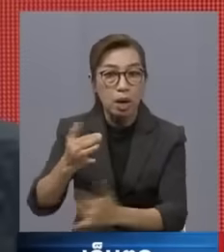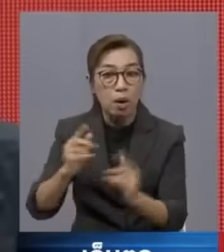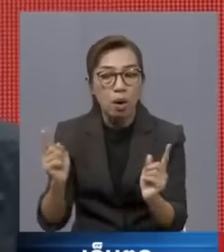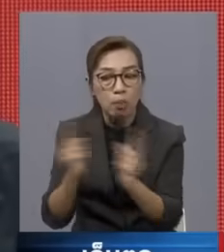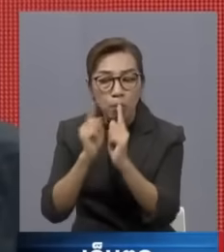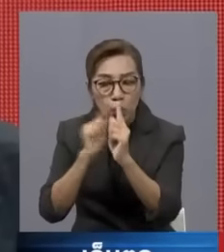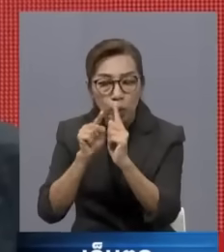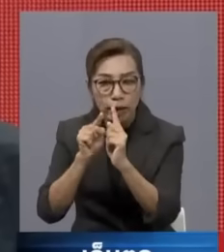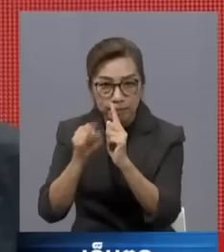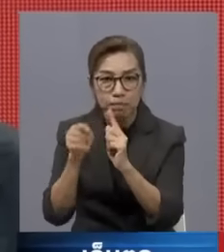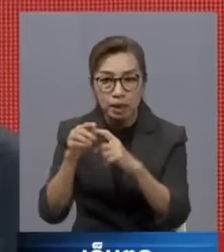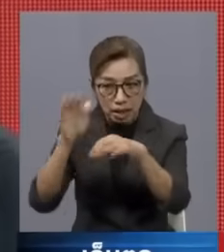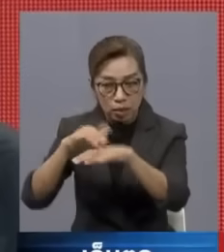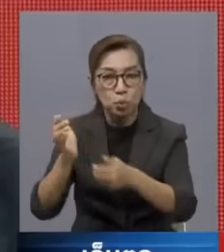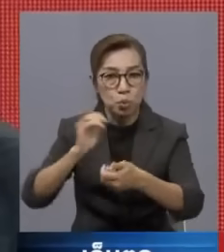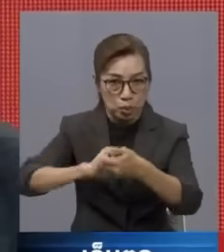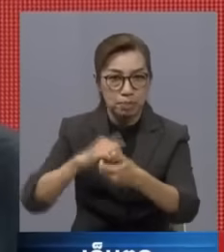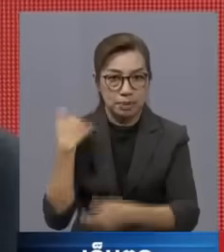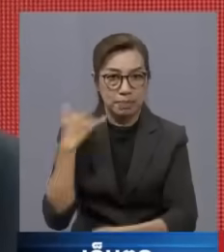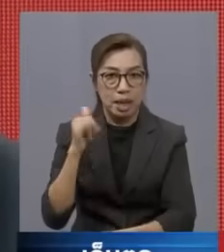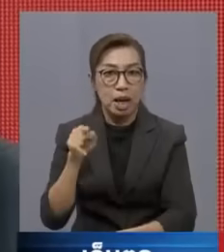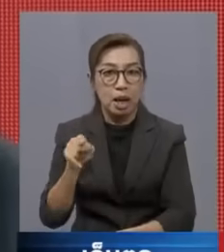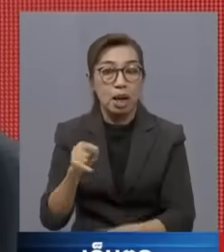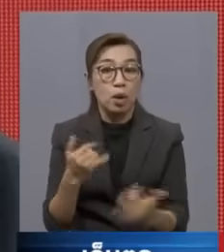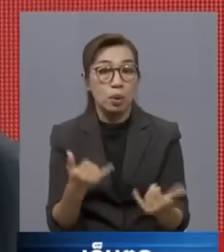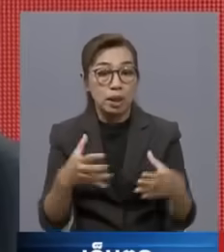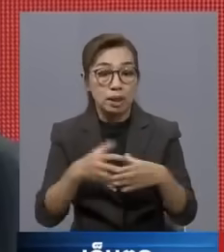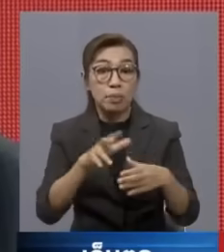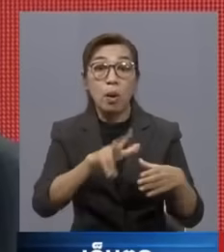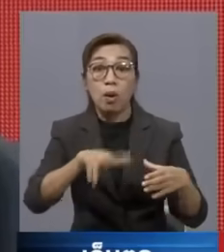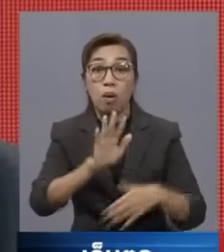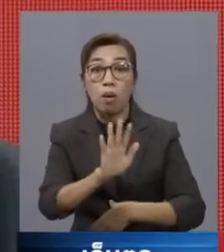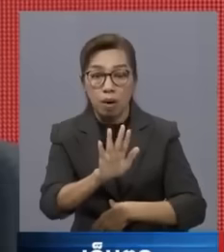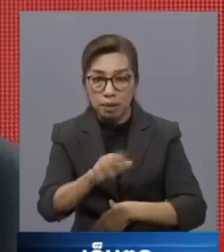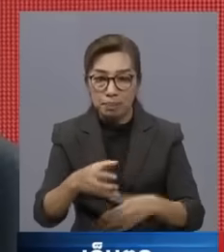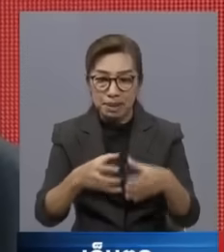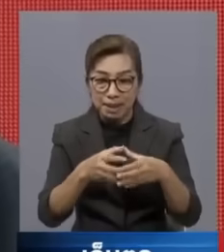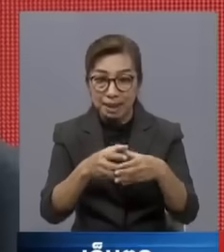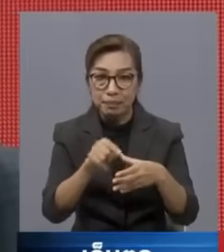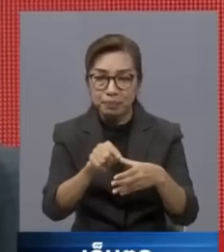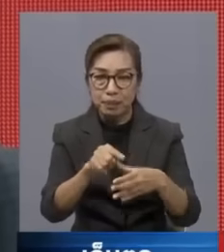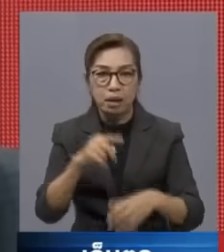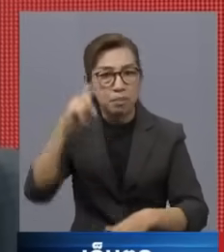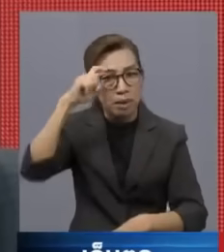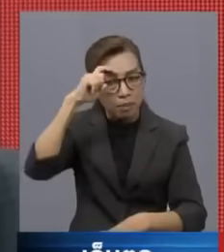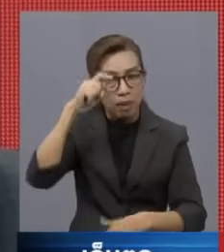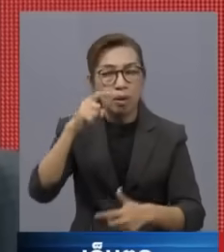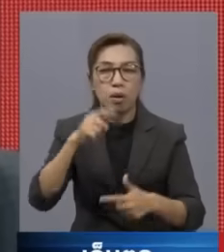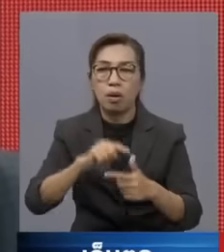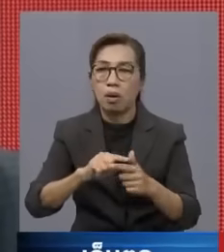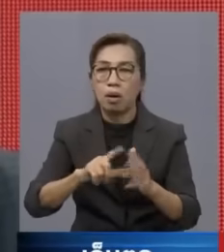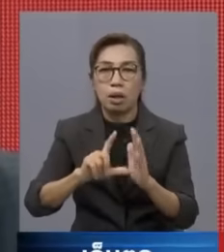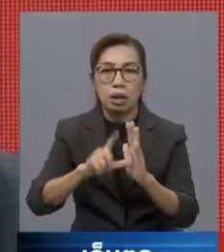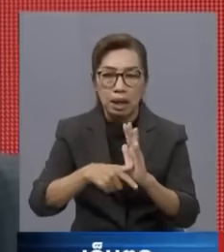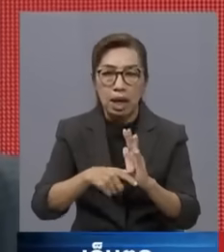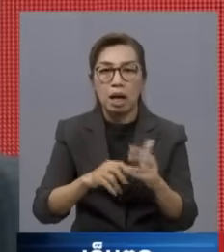กันเพื่อที่จะดึงเข้ามาร่วมรัฐบาลนี่แหละนะครับมีรายงานแบบนี้ว่าวันนี้ทีมเจรจาจัดตั้งรัฐบาลของทางเพื่อไทยนำโดยหมอชนน่านคุณภูมิธรรมแล้ว